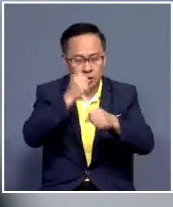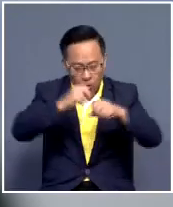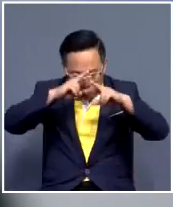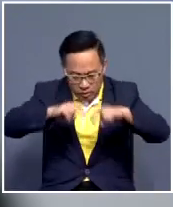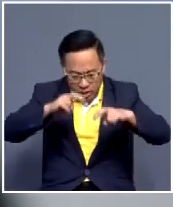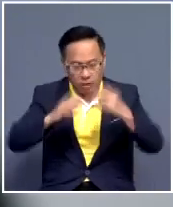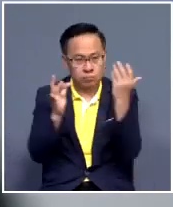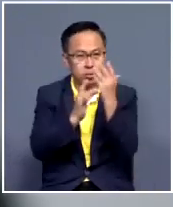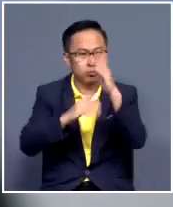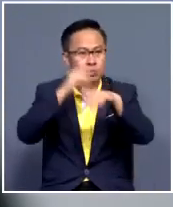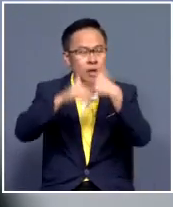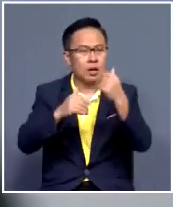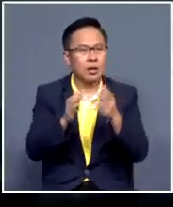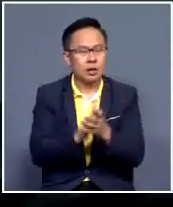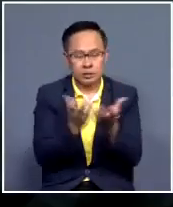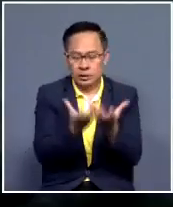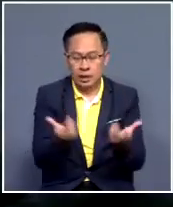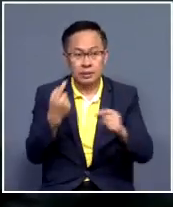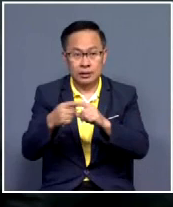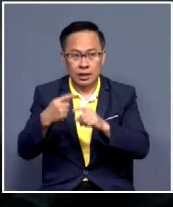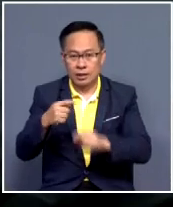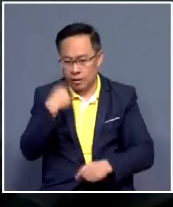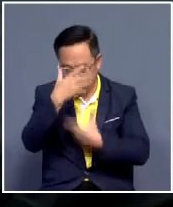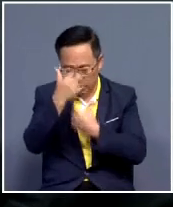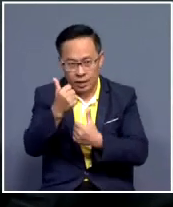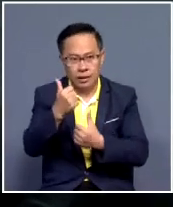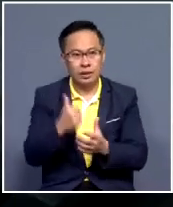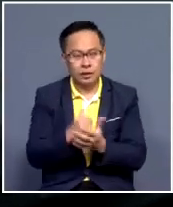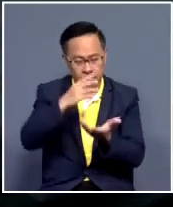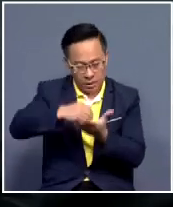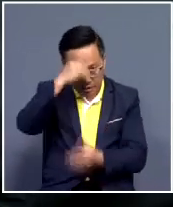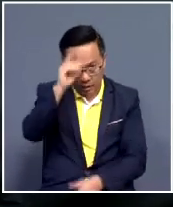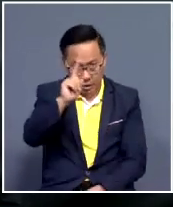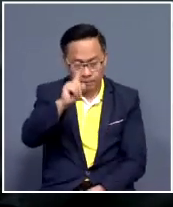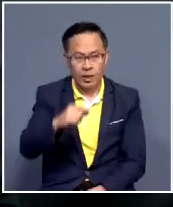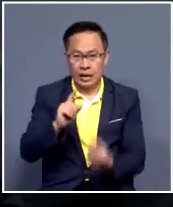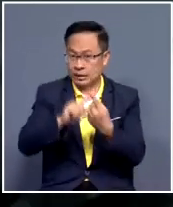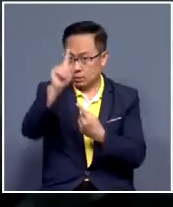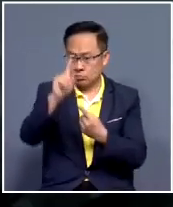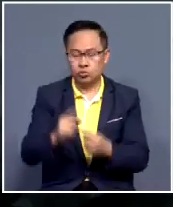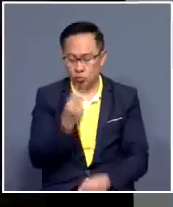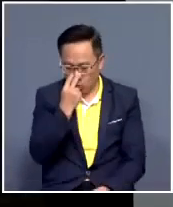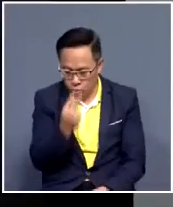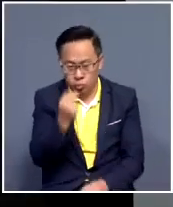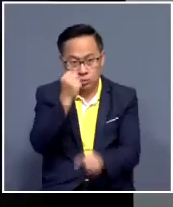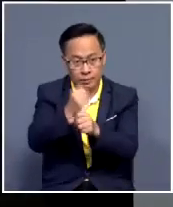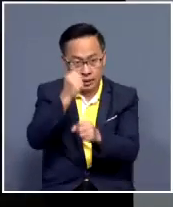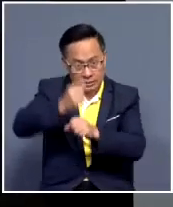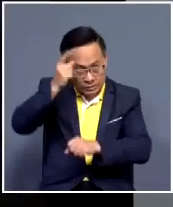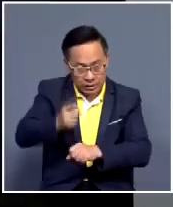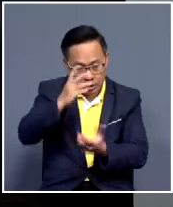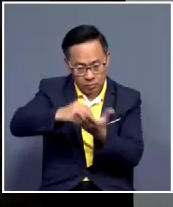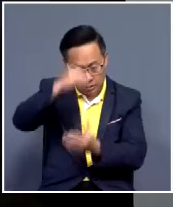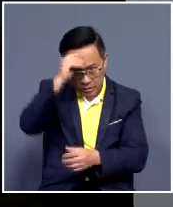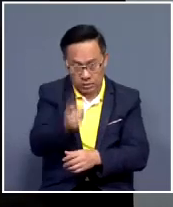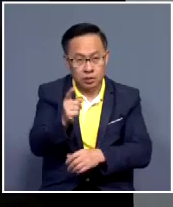รรมเกี่ยวกับเรื่องของการพัฒนาสินค้าถามว่าจะเรียนยังไงเขาต้องเข้ามาเรียนในสถานที่ทำงานจริงนิสิตเหล่านี้เป็นนิสิตป